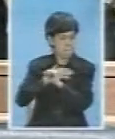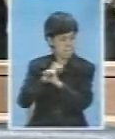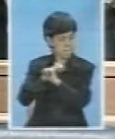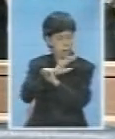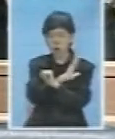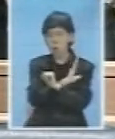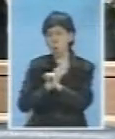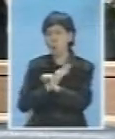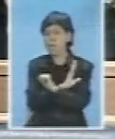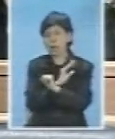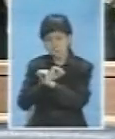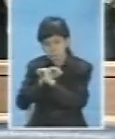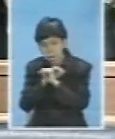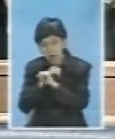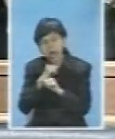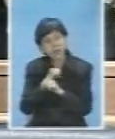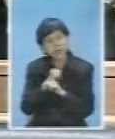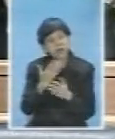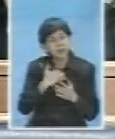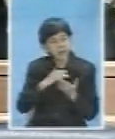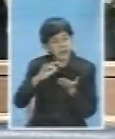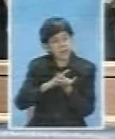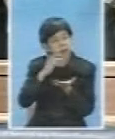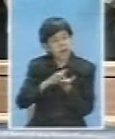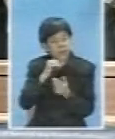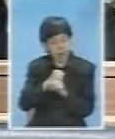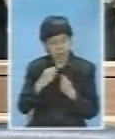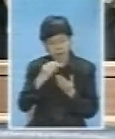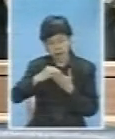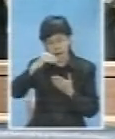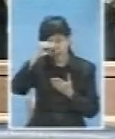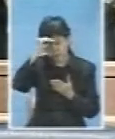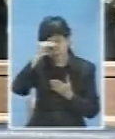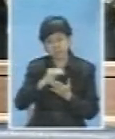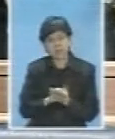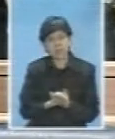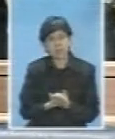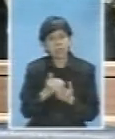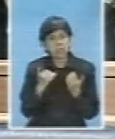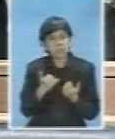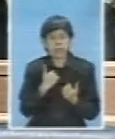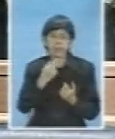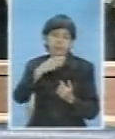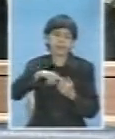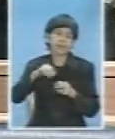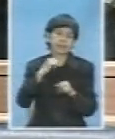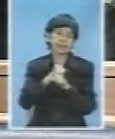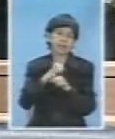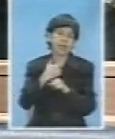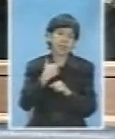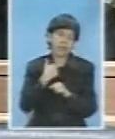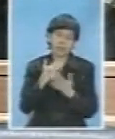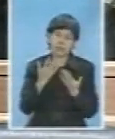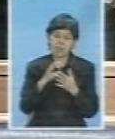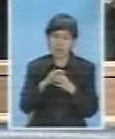ภัณฑ์ที่เป็นคอมพิวเตอร์แบบแท็บเล็ตพกพาให้กับนักเรียนและในท้ายที่สุดก็นำไปสู่กระบวนการ